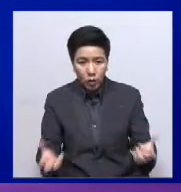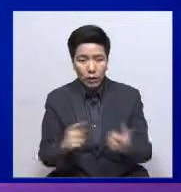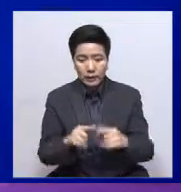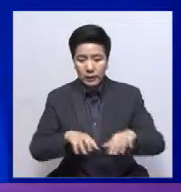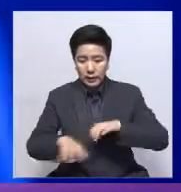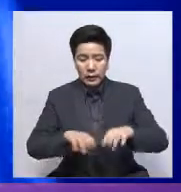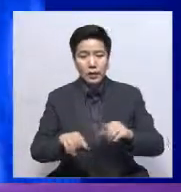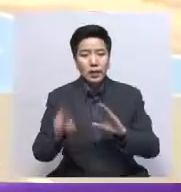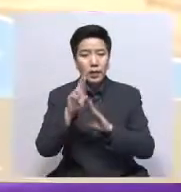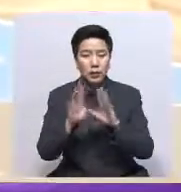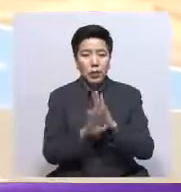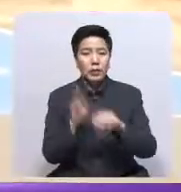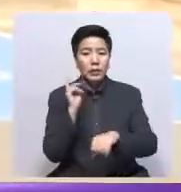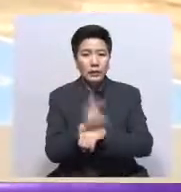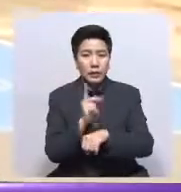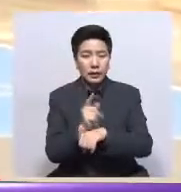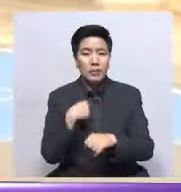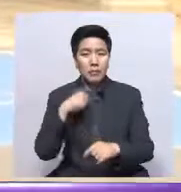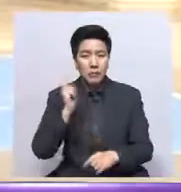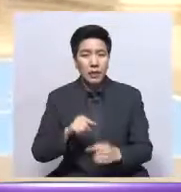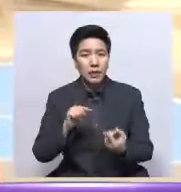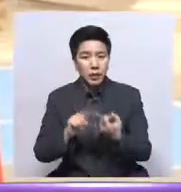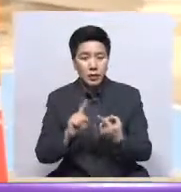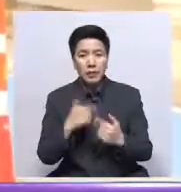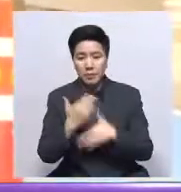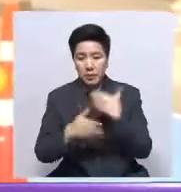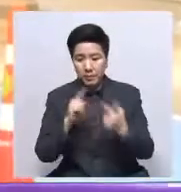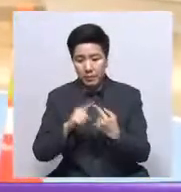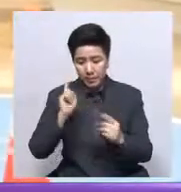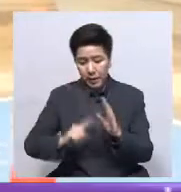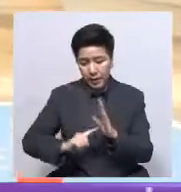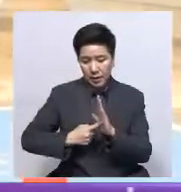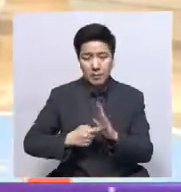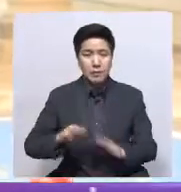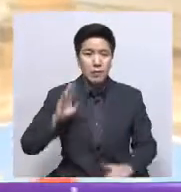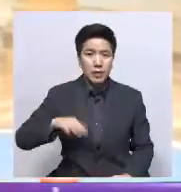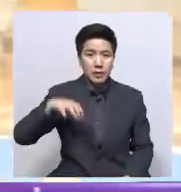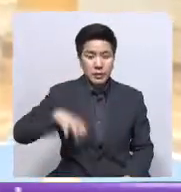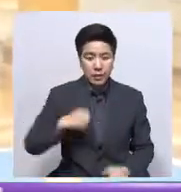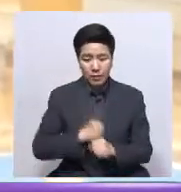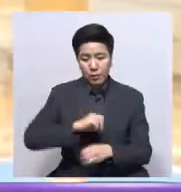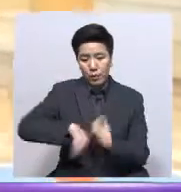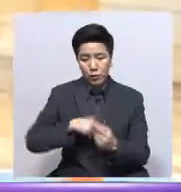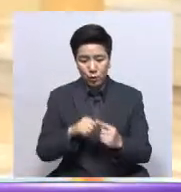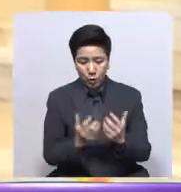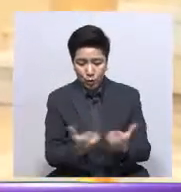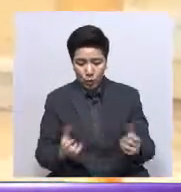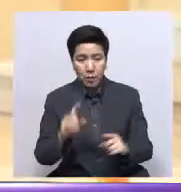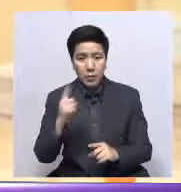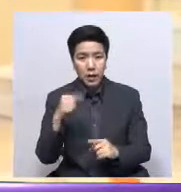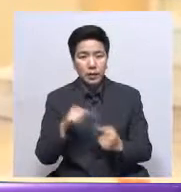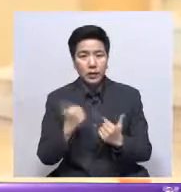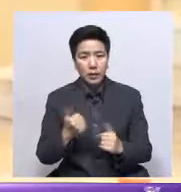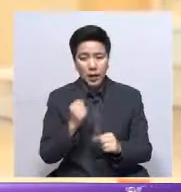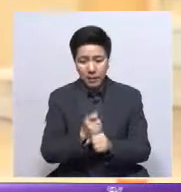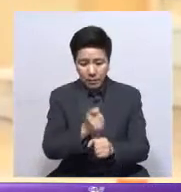บริหารจัดการด้วยระบบอินเทอร์เน็ตการพัฒนาเป็นสตาร์ทอัพและพัฒนาระบบธุรกิจด้วยนวัตกรรมฟาร์ม